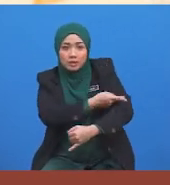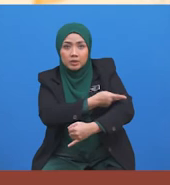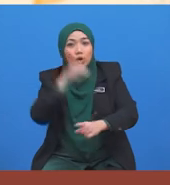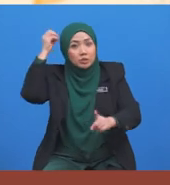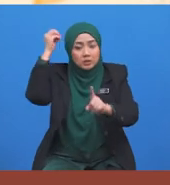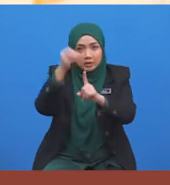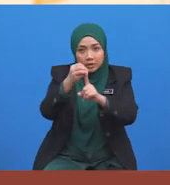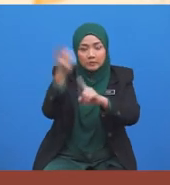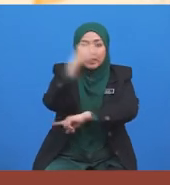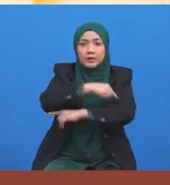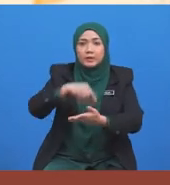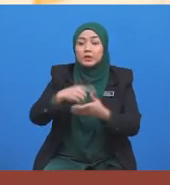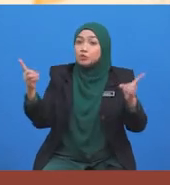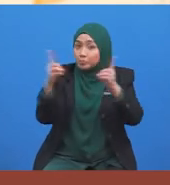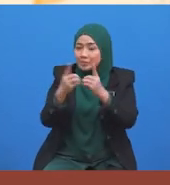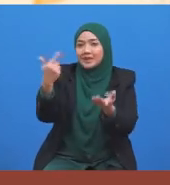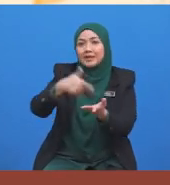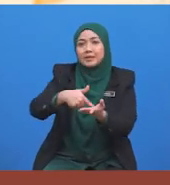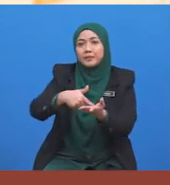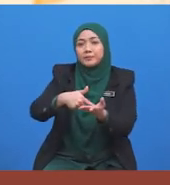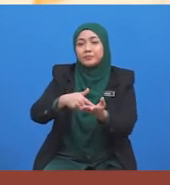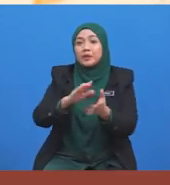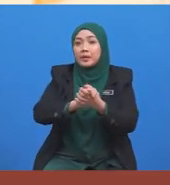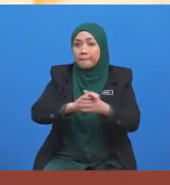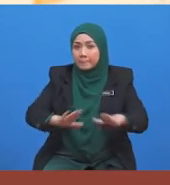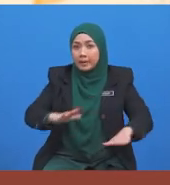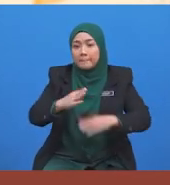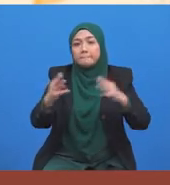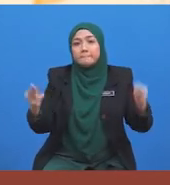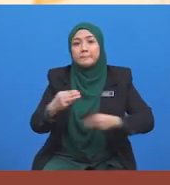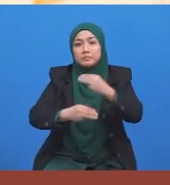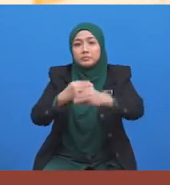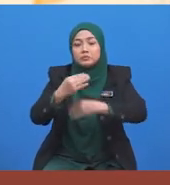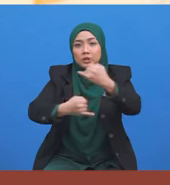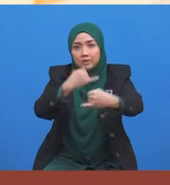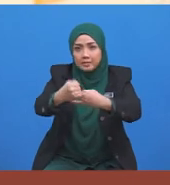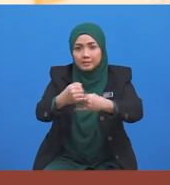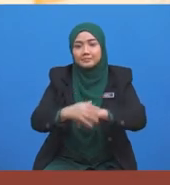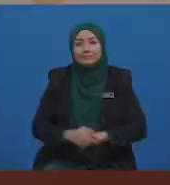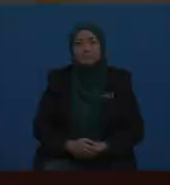Sehingga kita berjumpa lagi. Selamat maju jaya semua.